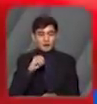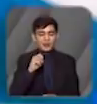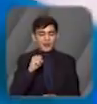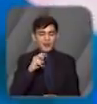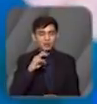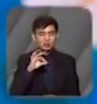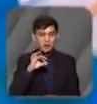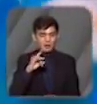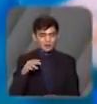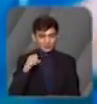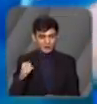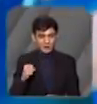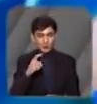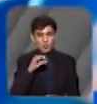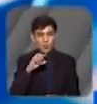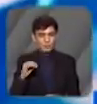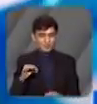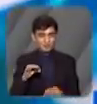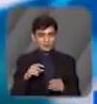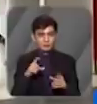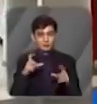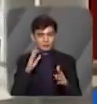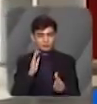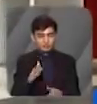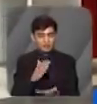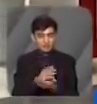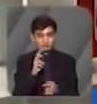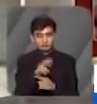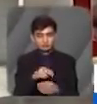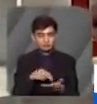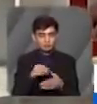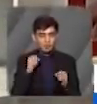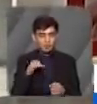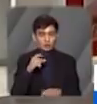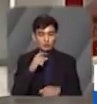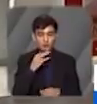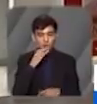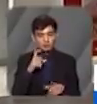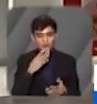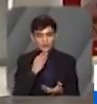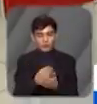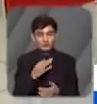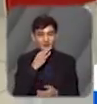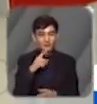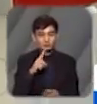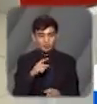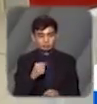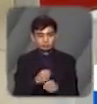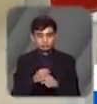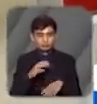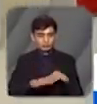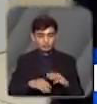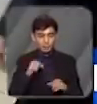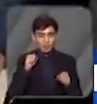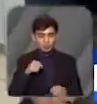Хобби гипермаркетінің көмегіне жүгіне алады. Әр адам сүйіктісін тауып, оның қырсырын игеруге тырысады. Ол қолдан